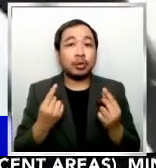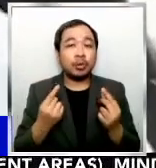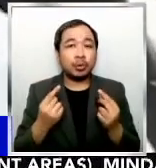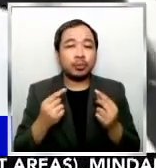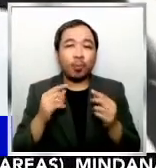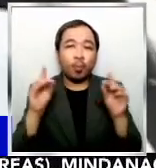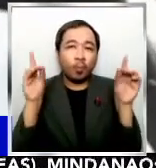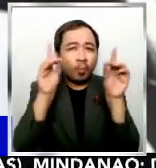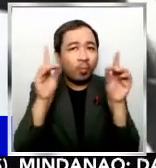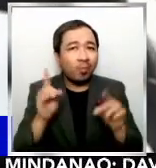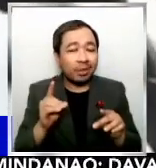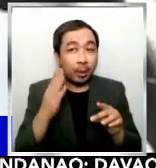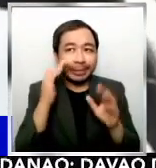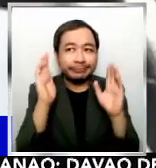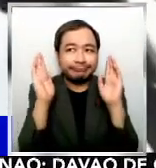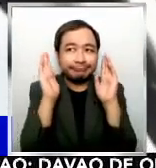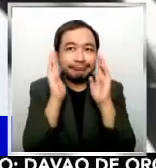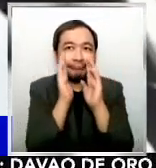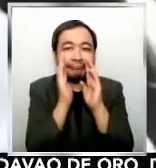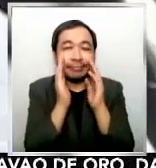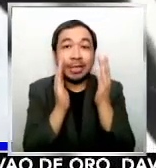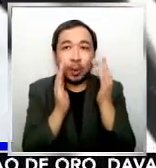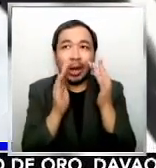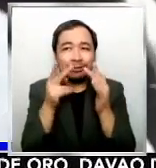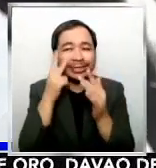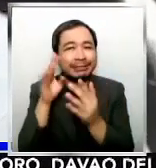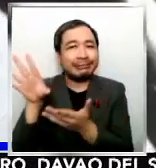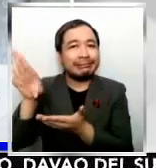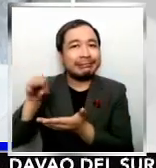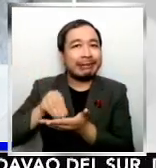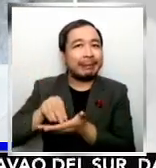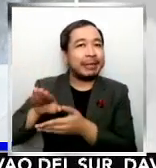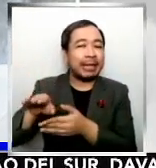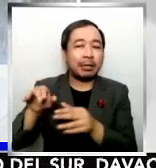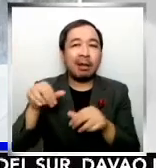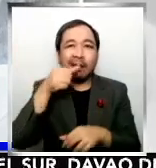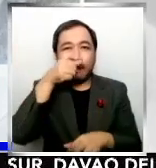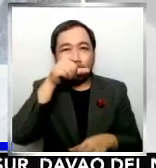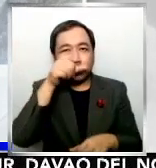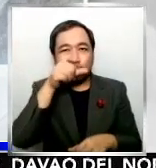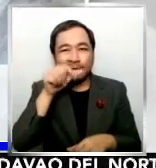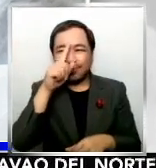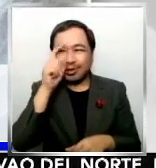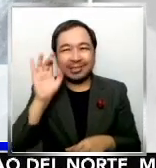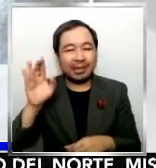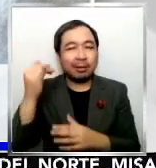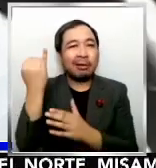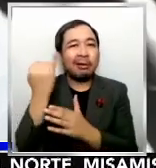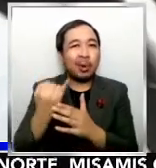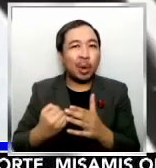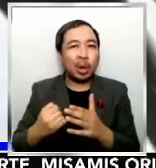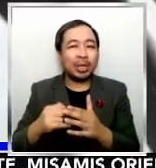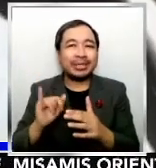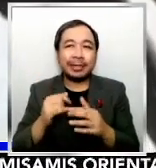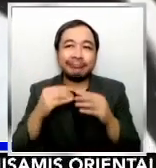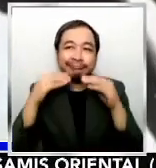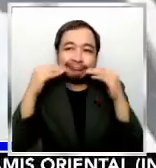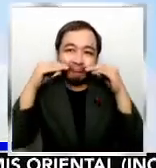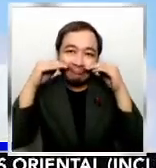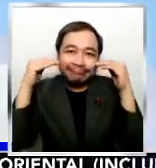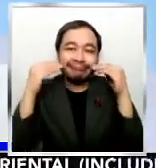mo is anime. Yung drawing nila medyo parang, parang chiseled dapat. So nagpapayat ako.